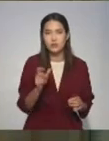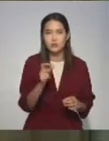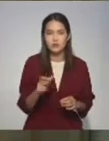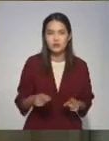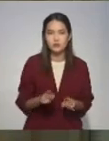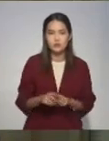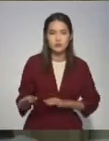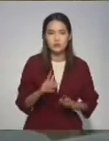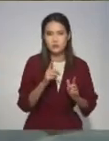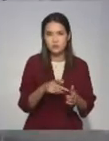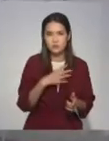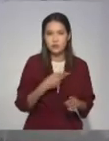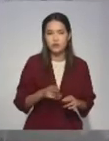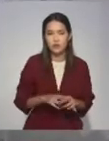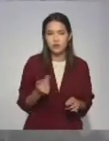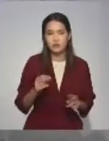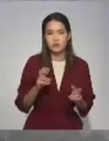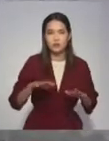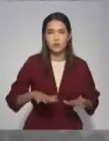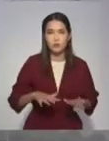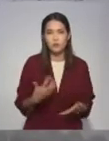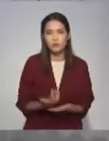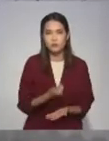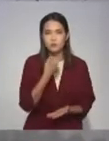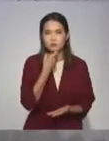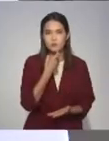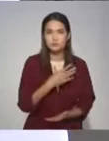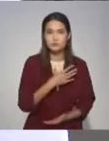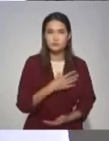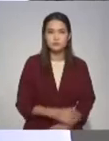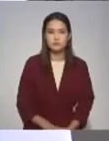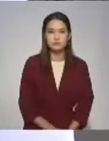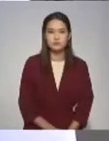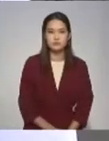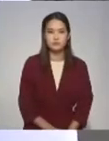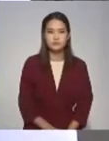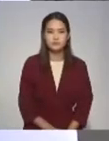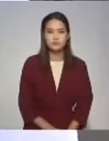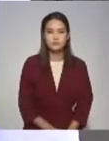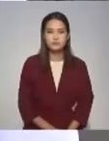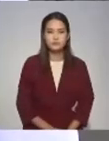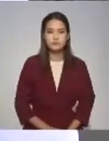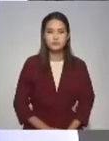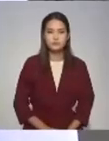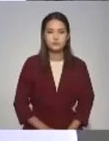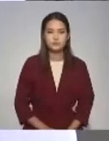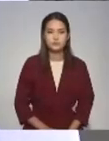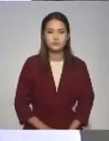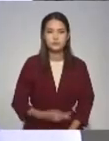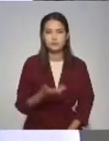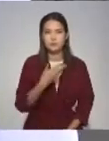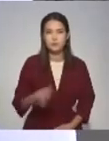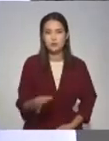орталыққа жүгінген, бірақ атқамінерлер орын тапшы дегенмен келіспейді. У нас 50 мест. Біздің